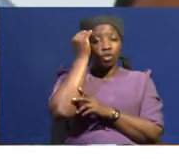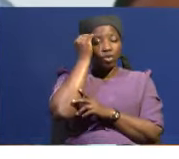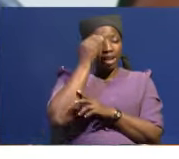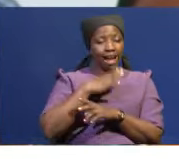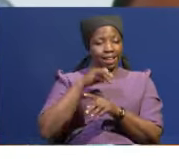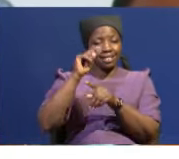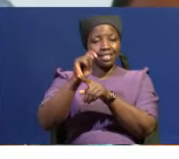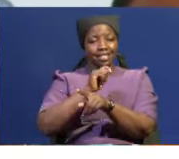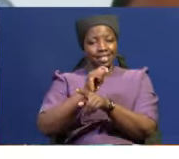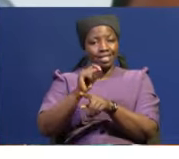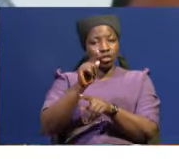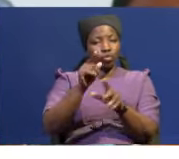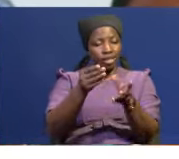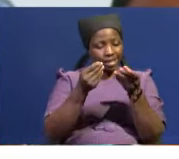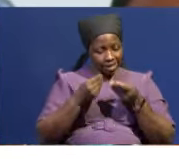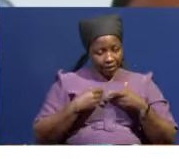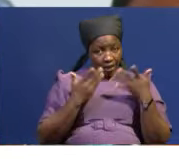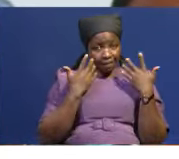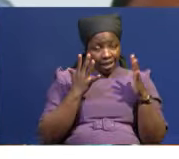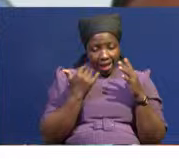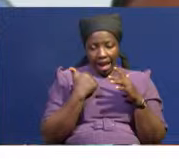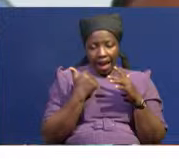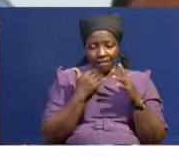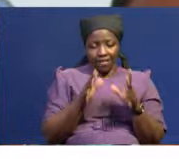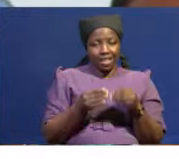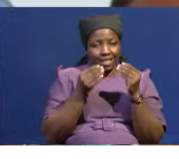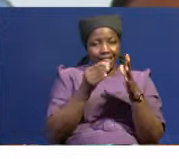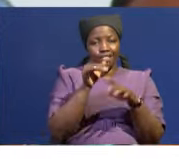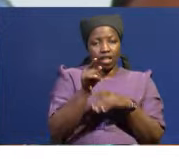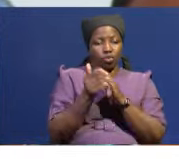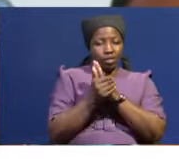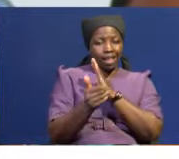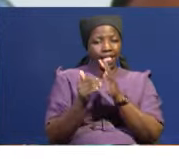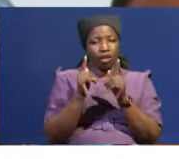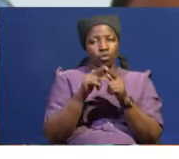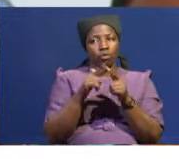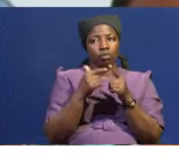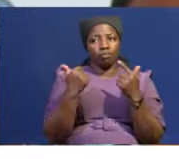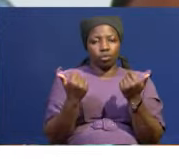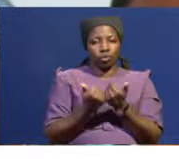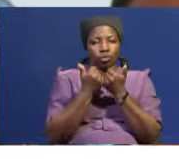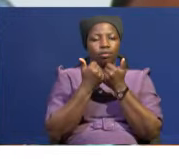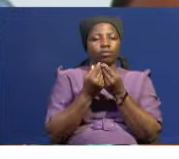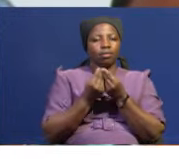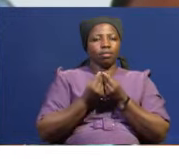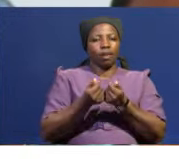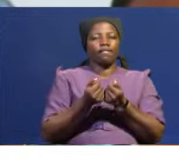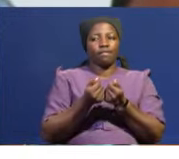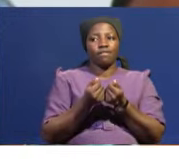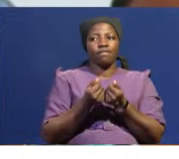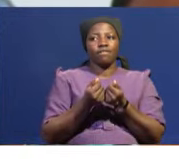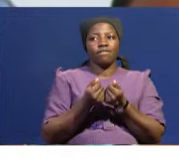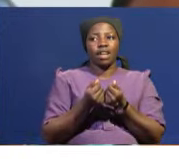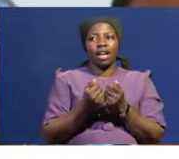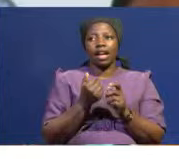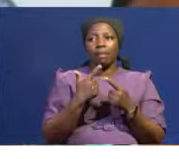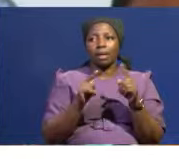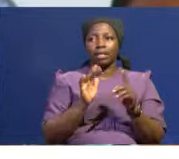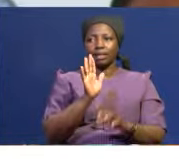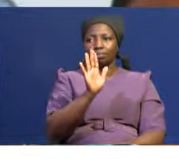received have equipped you to face this head on. But it is your